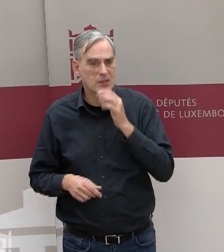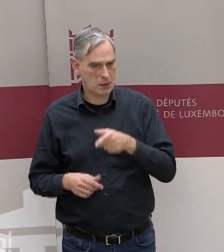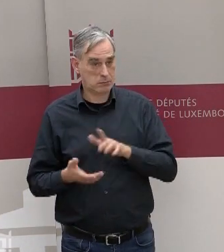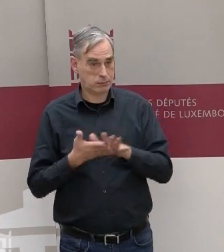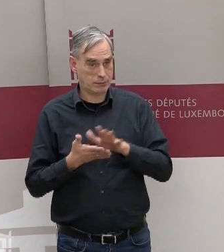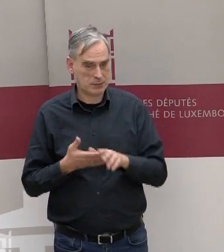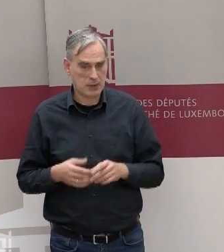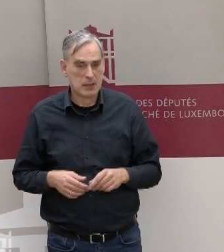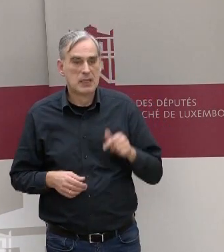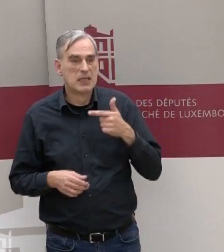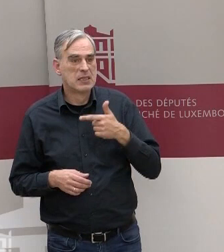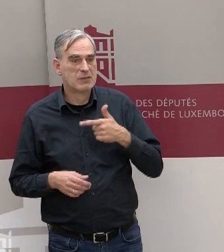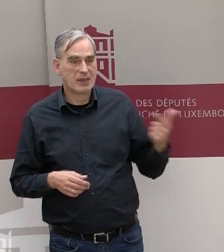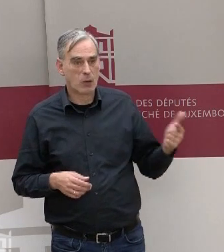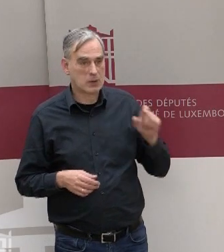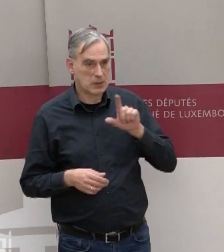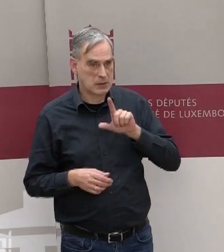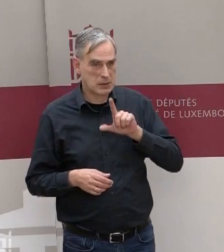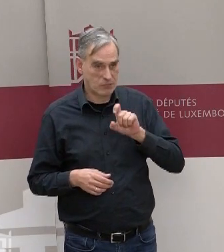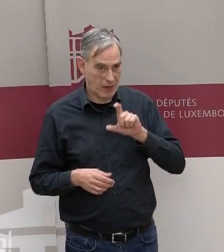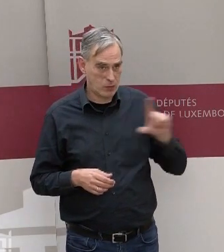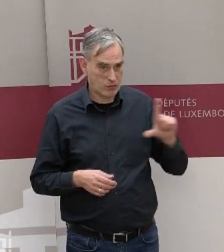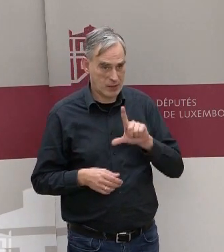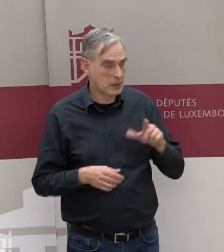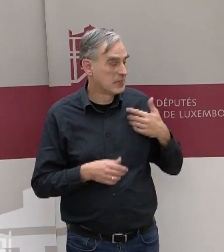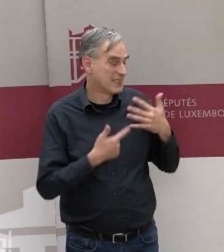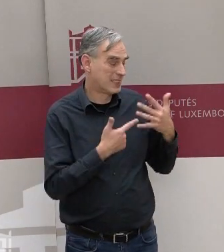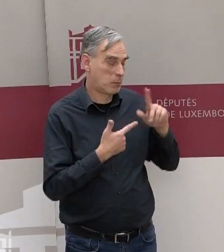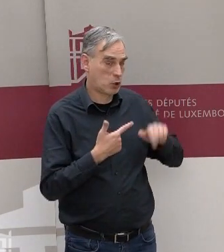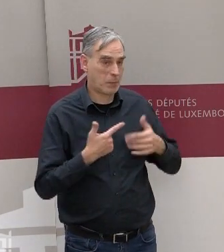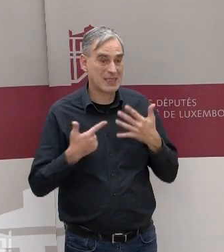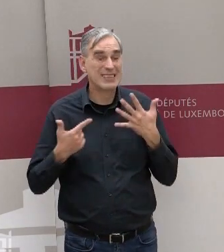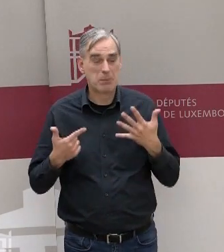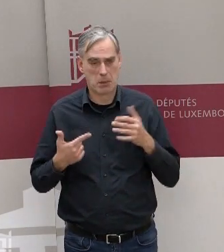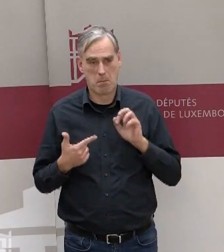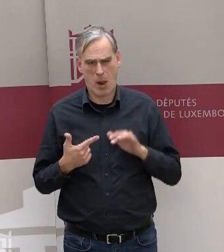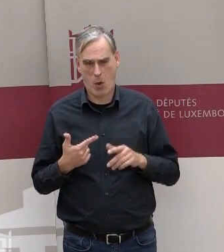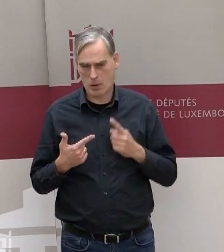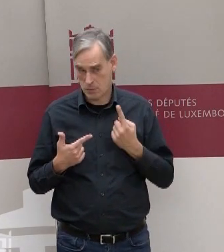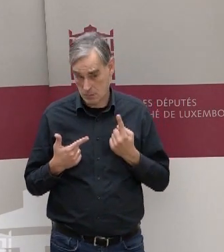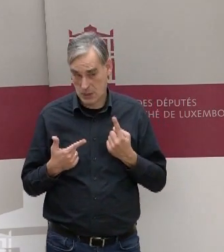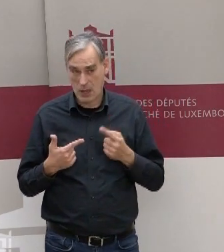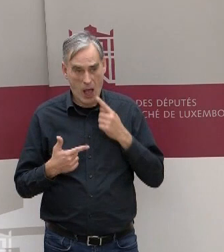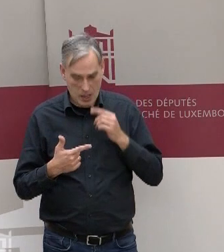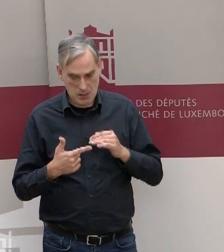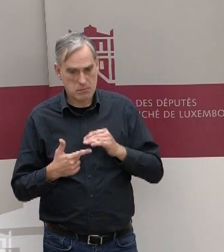2022 waren wir noch bei 7,7 Millionen. Das ist ein Plus von rund